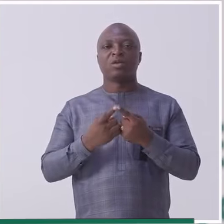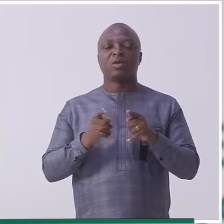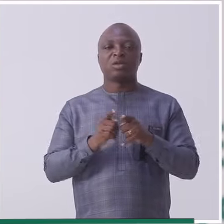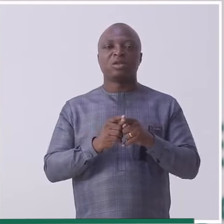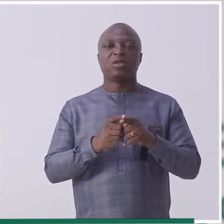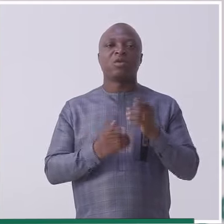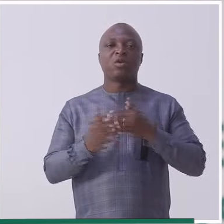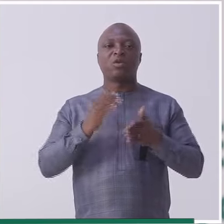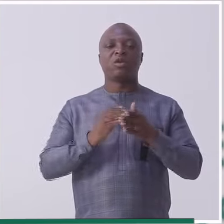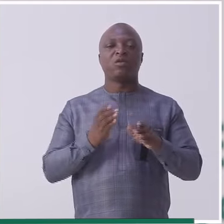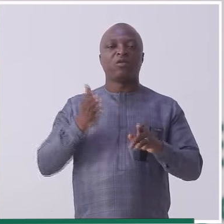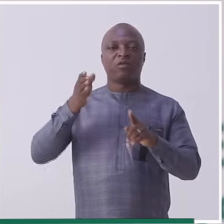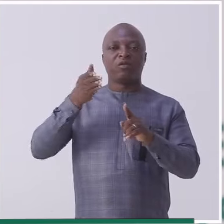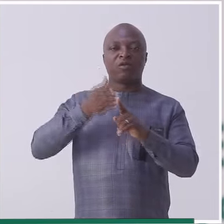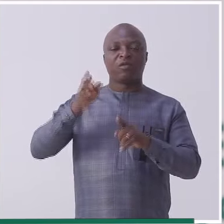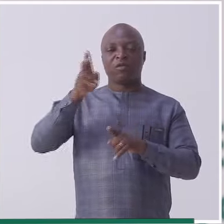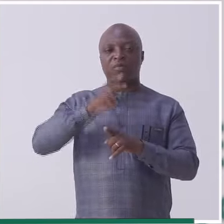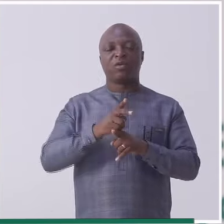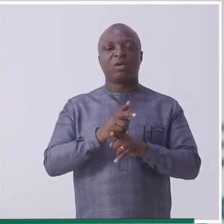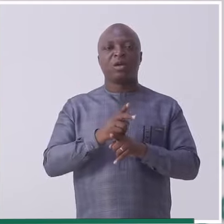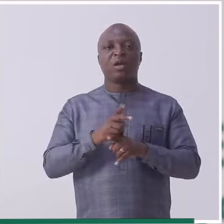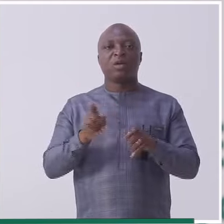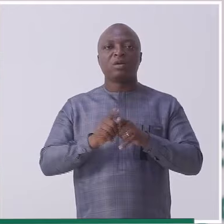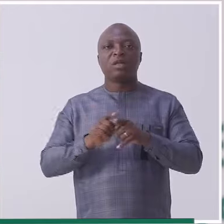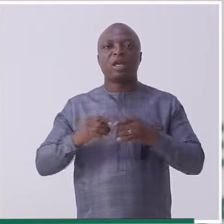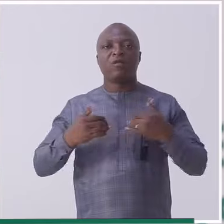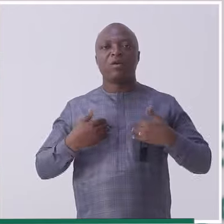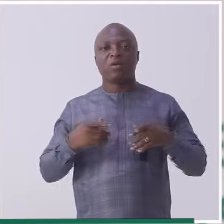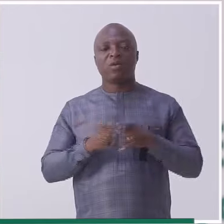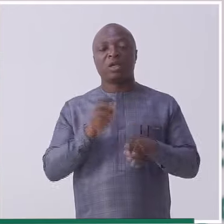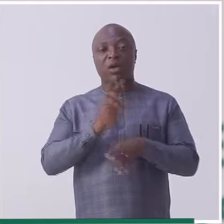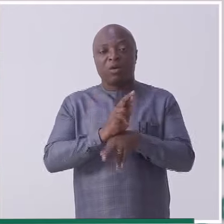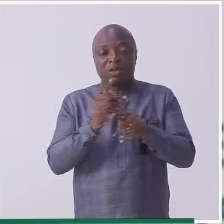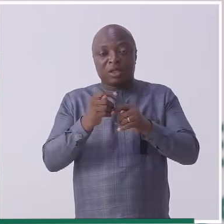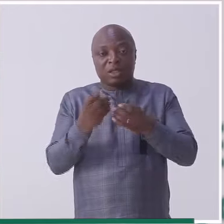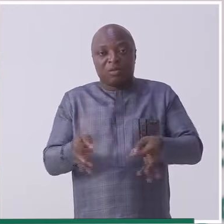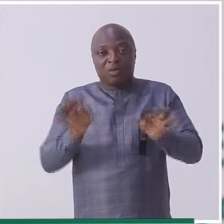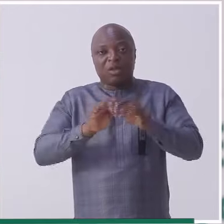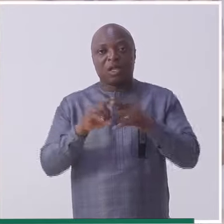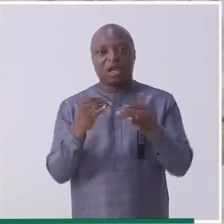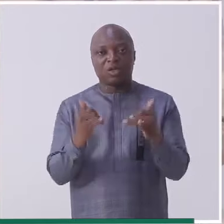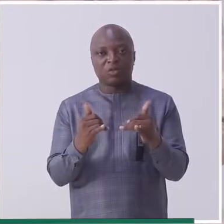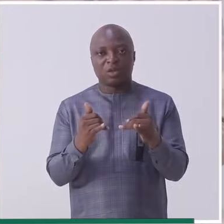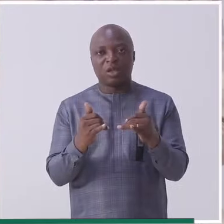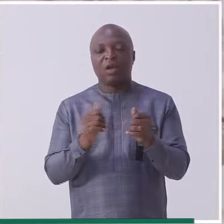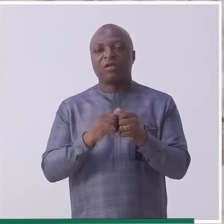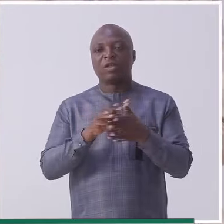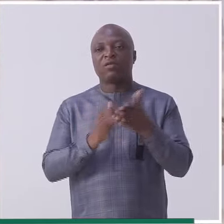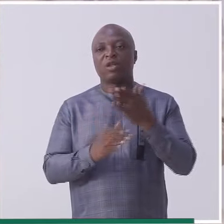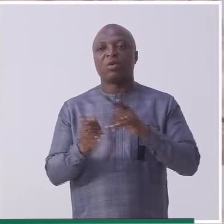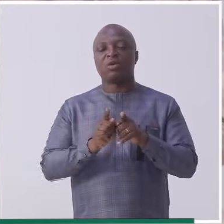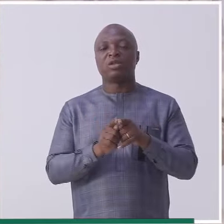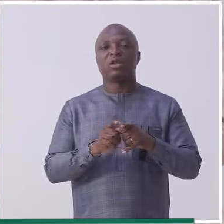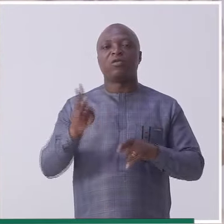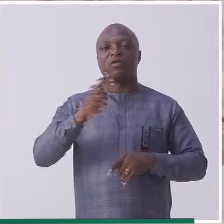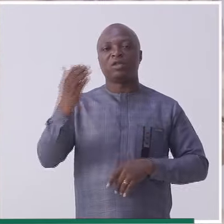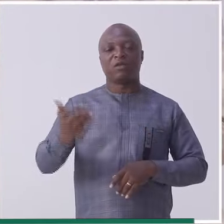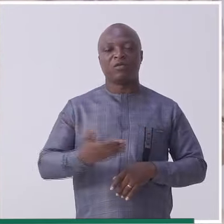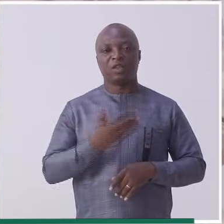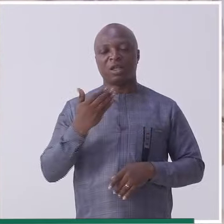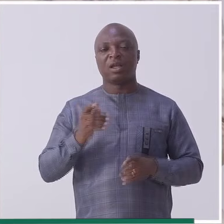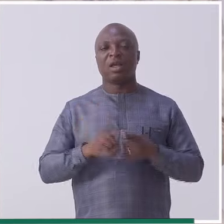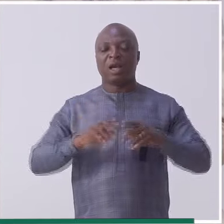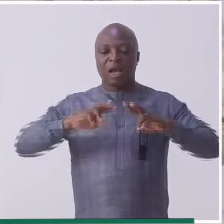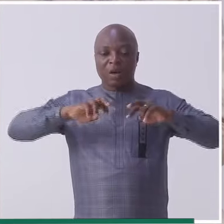retourner vers vous, les médias, qui avait également un rôle très important à jouer. Donc je voudrais instamment vous inviter